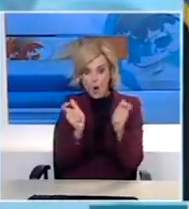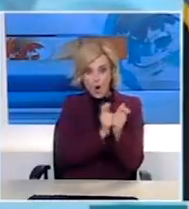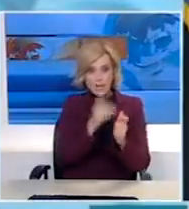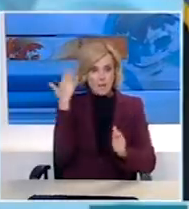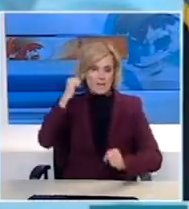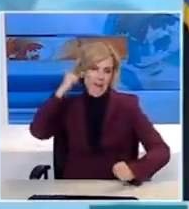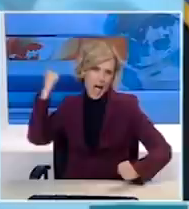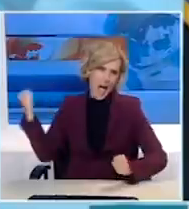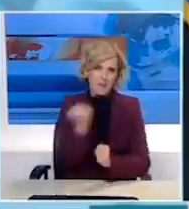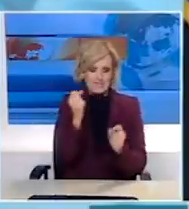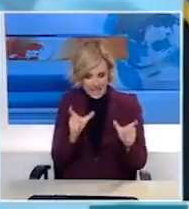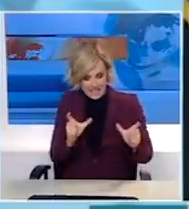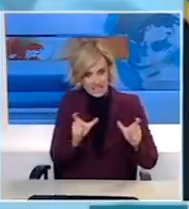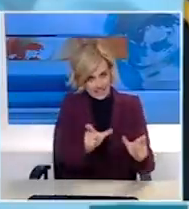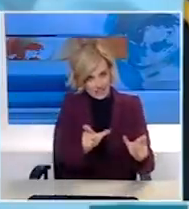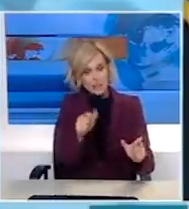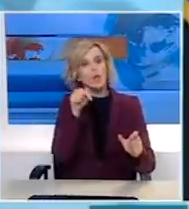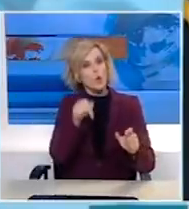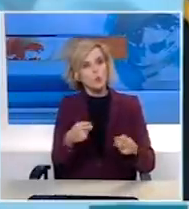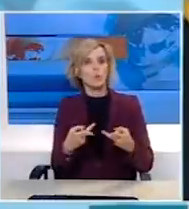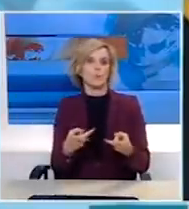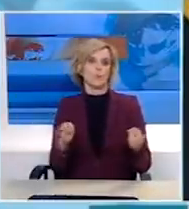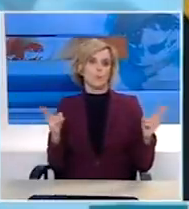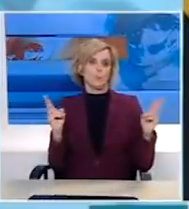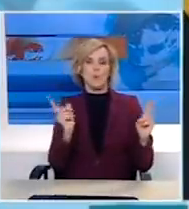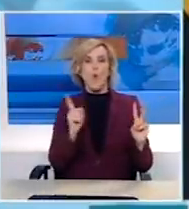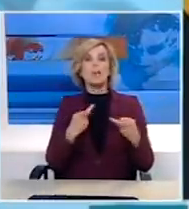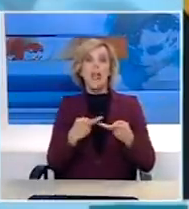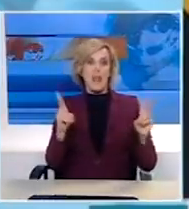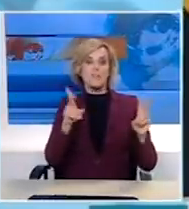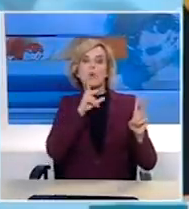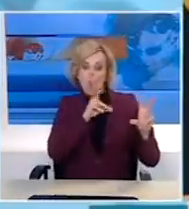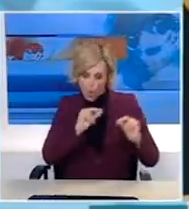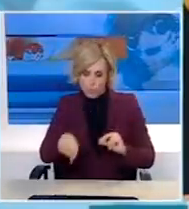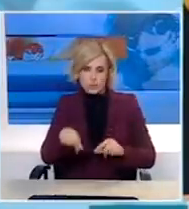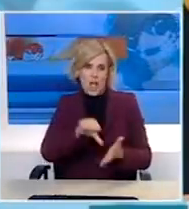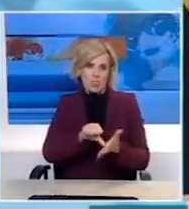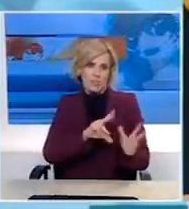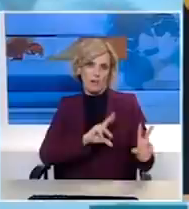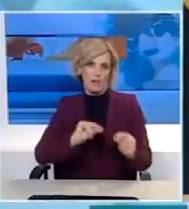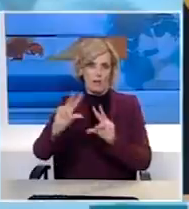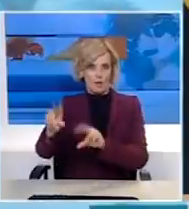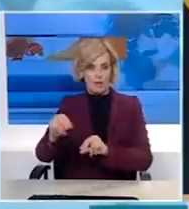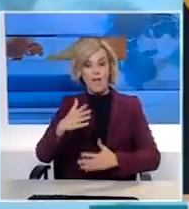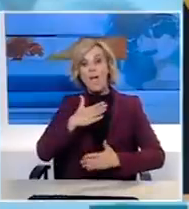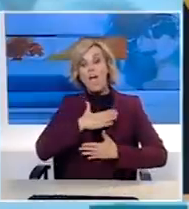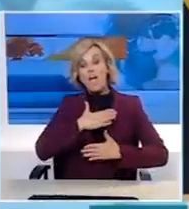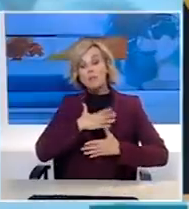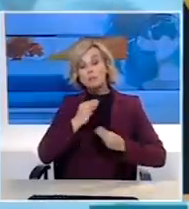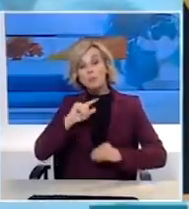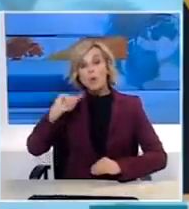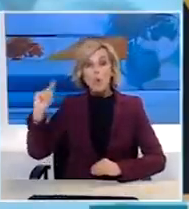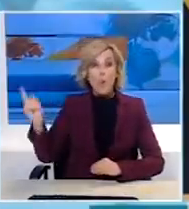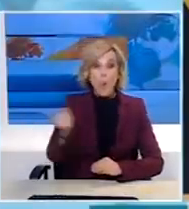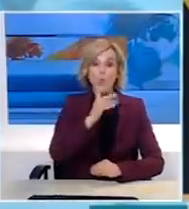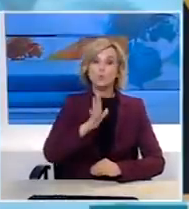και τα σύγχρονα δεδομένα, όλοι οι εμπλεκόμενοι φορείς συμπεριφέρθηκαν με τρόπο υποδειγματικό. Γι' αυτό και θα θέλαμε να ευχαριστήσουμε και δημόσια τόσο